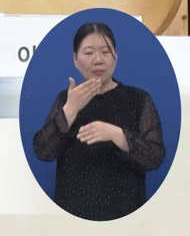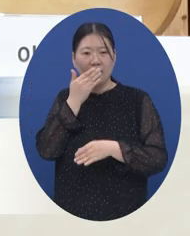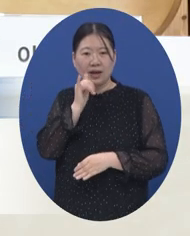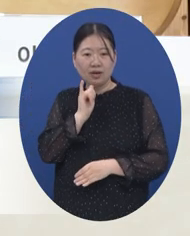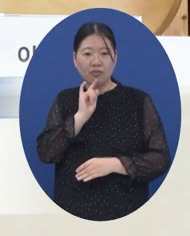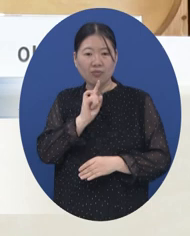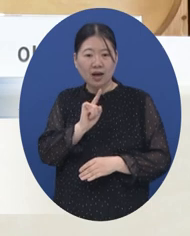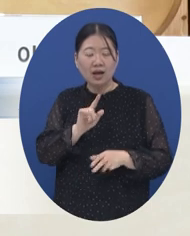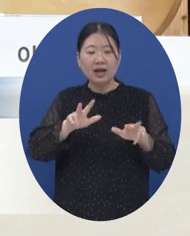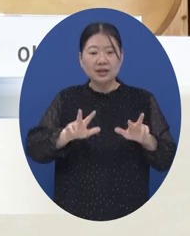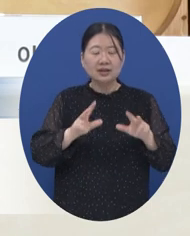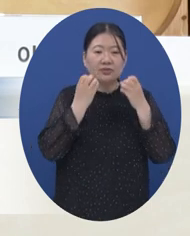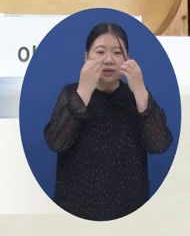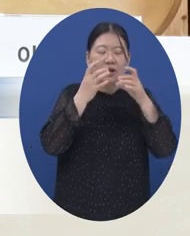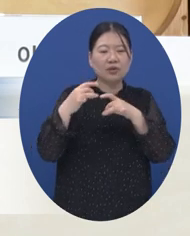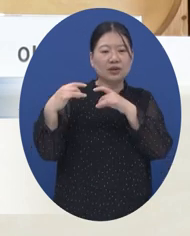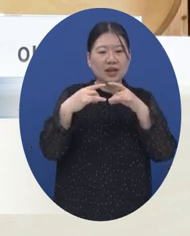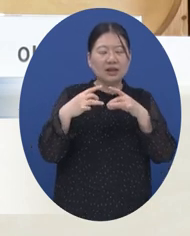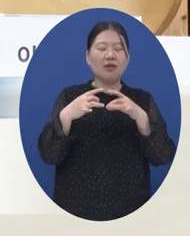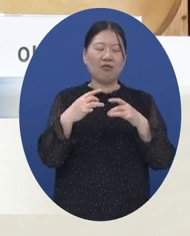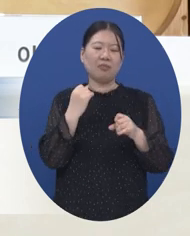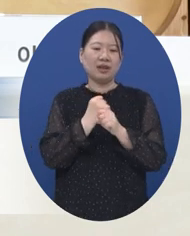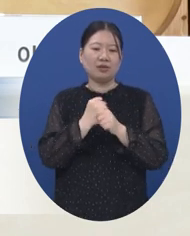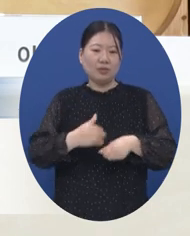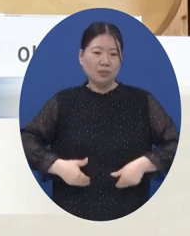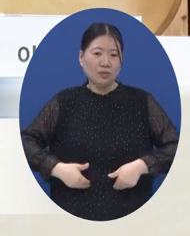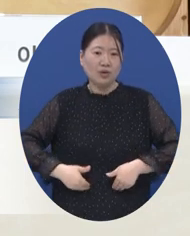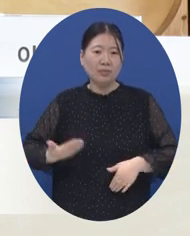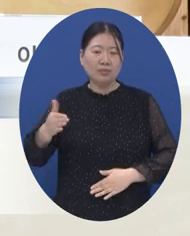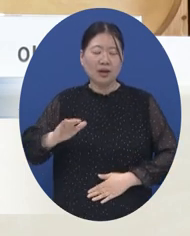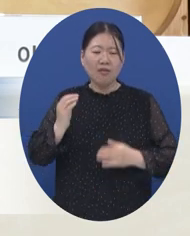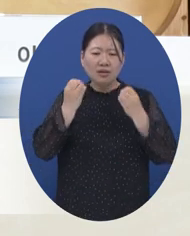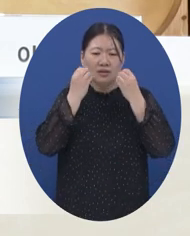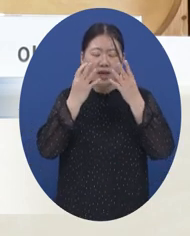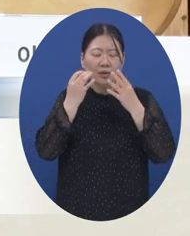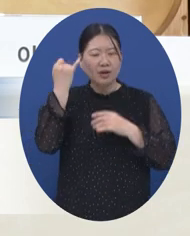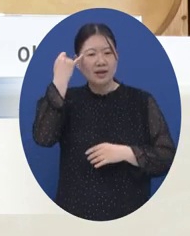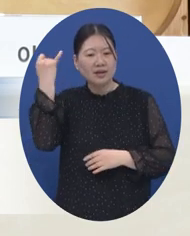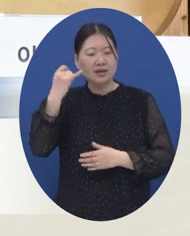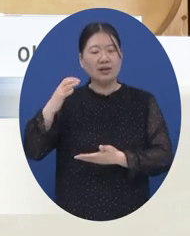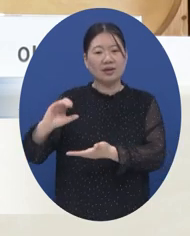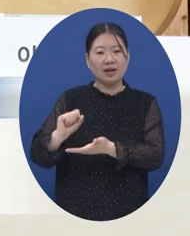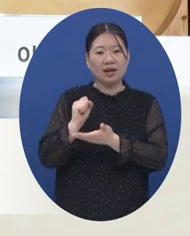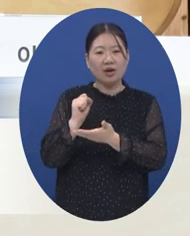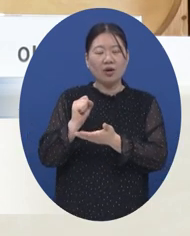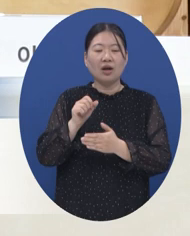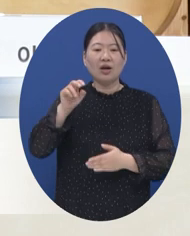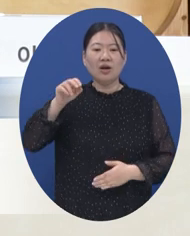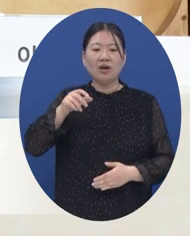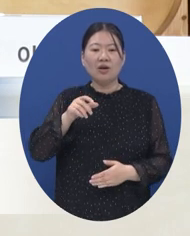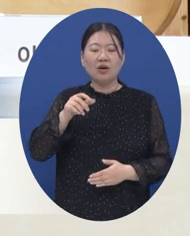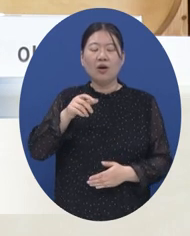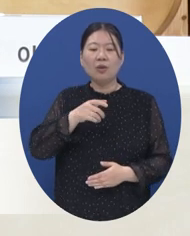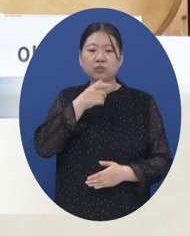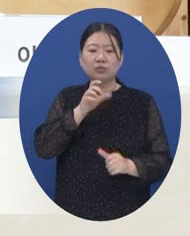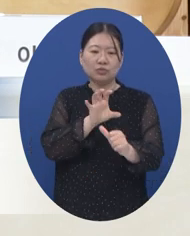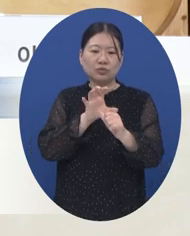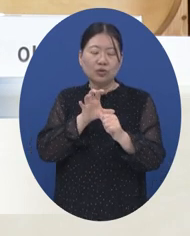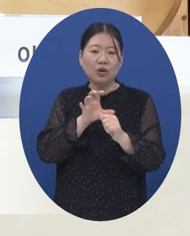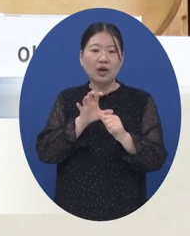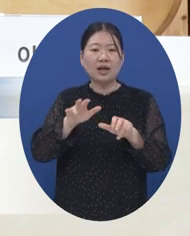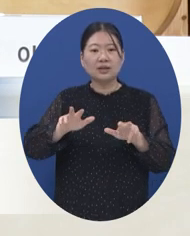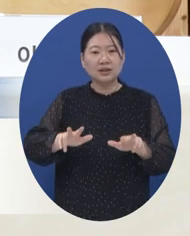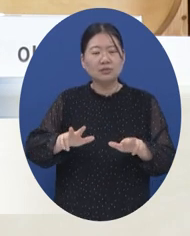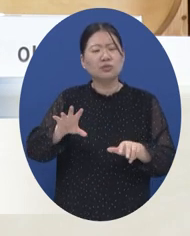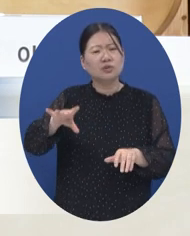의존을 벗어나서 신재생 에너지의 길로 가야 되는데, 그중에 새로운 아이템으로 수온을 활용하는 이 방식은 아무래도